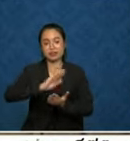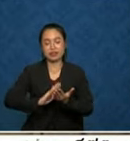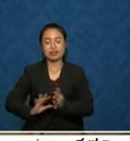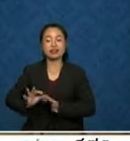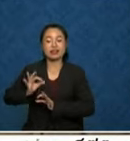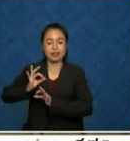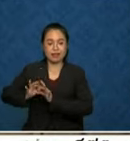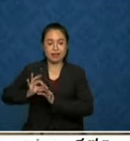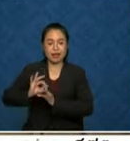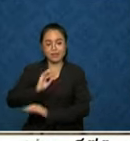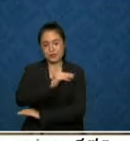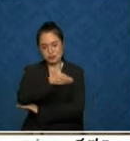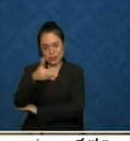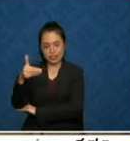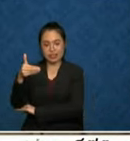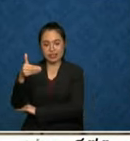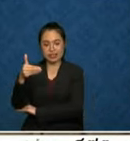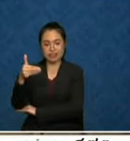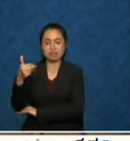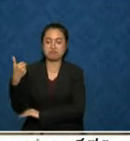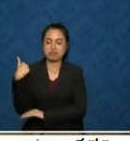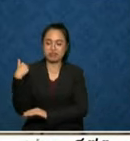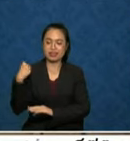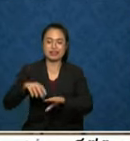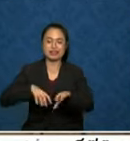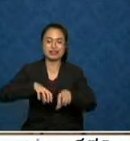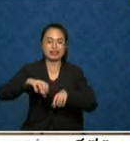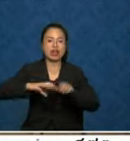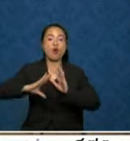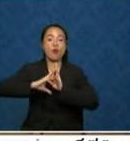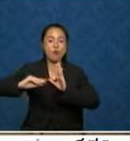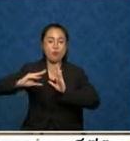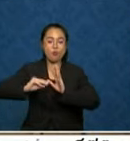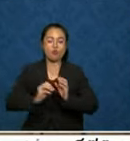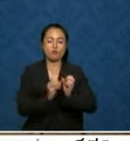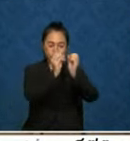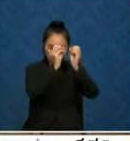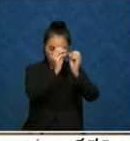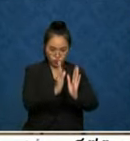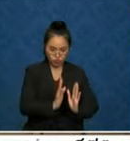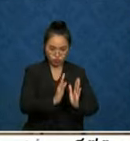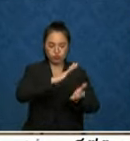ารแห่งประเทศไทยนะคะได้จัดอบรมวิชานี้กับครูในโรง